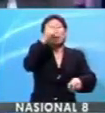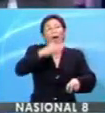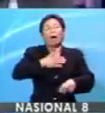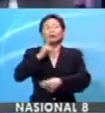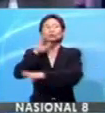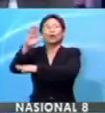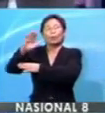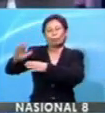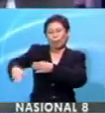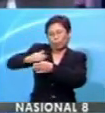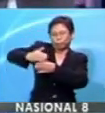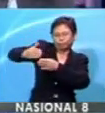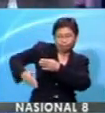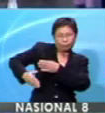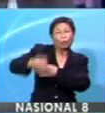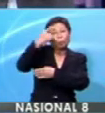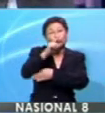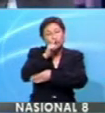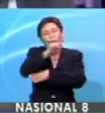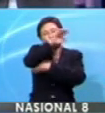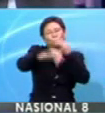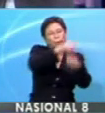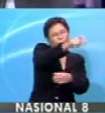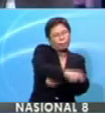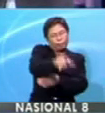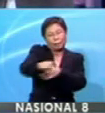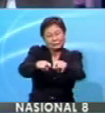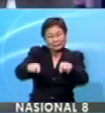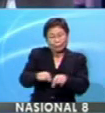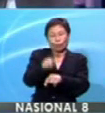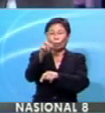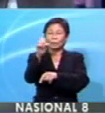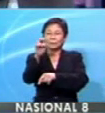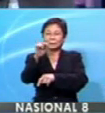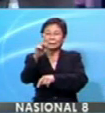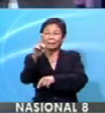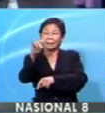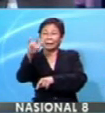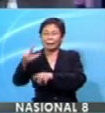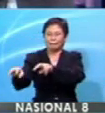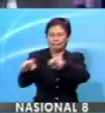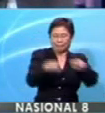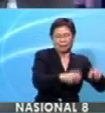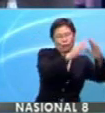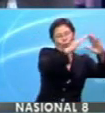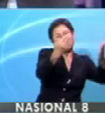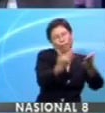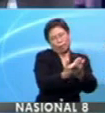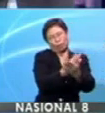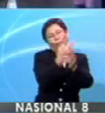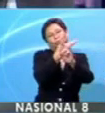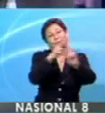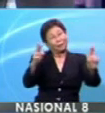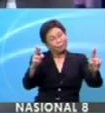belum diselesaikan I perlu bagi memastikan semua penduduk di kawasan berkenaan dapat berpindah ke rumah baru apabila siap kelak sehingga